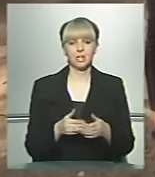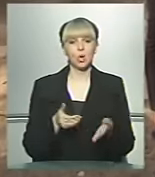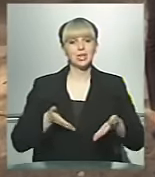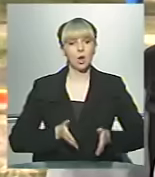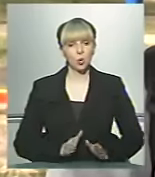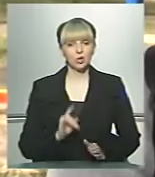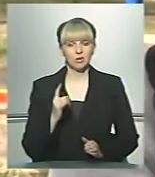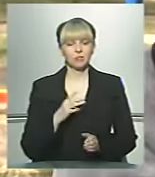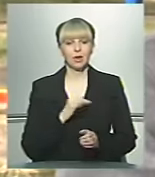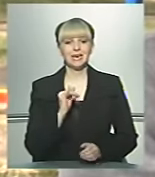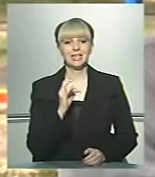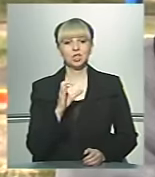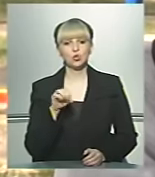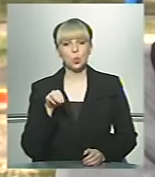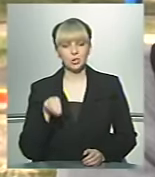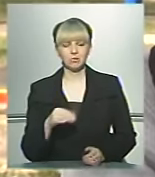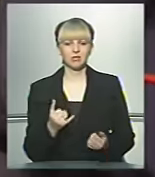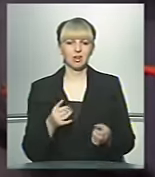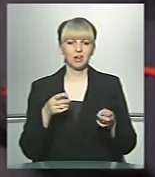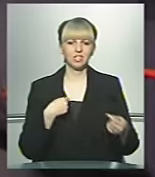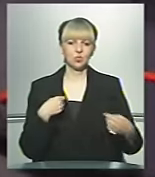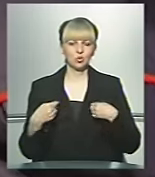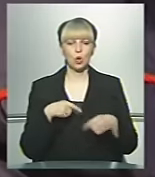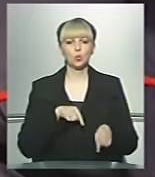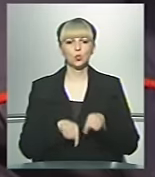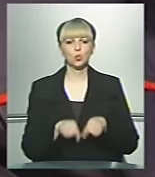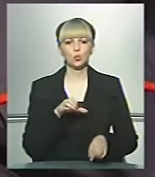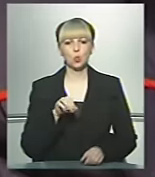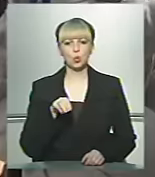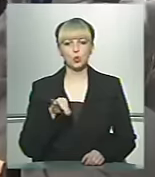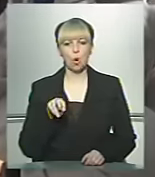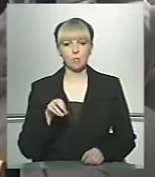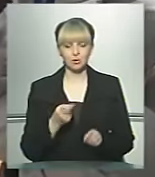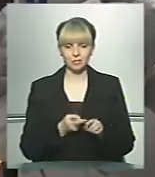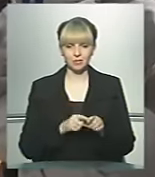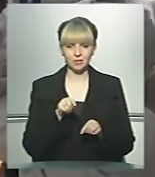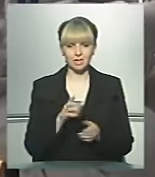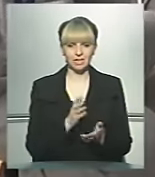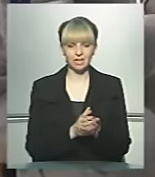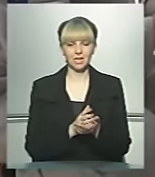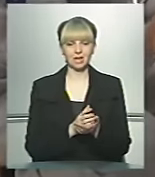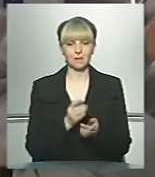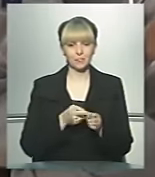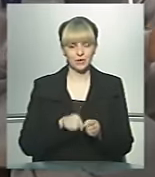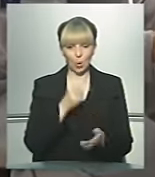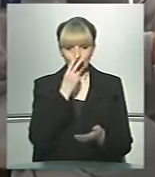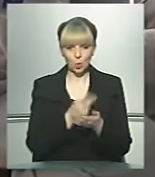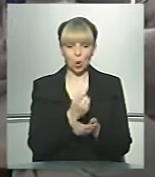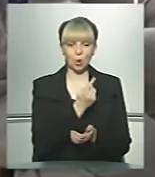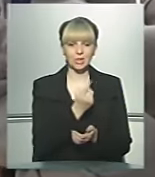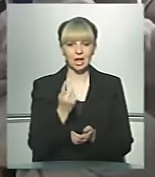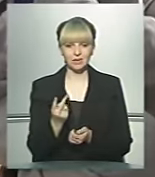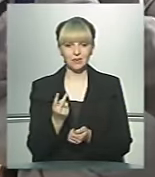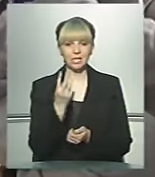народження хлопчик пережив інсульт. Тепер страждає від судом. Ці спалахи – це є судоми. Тобто на цьому показує одна,